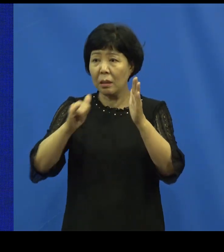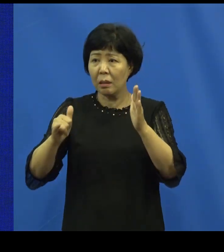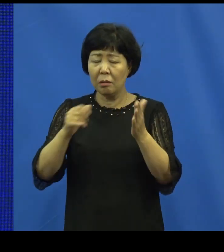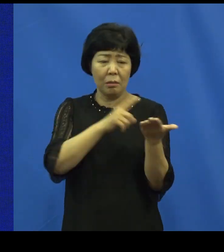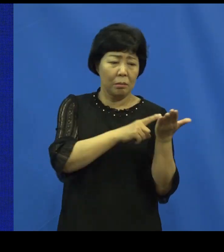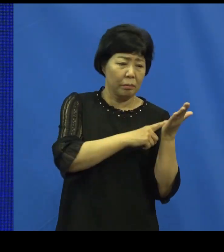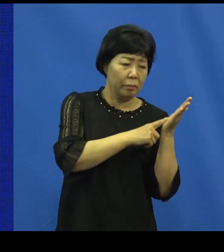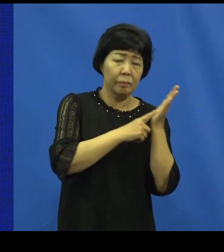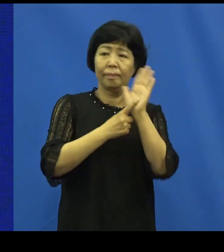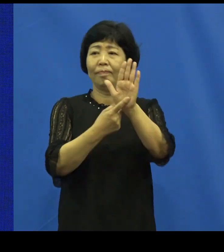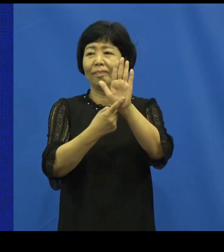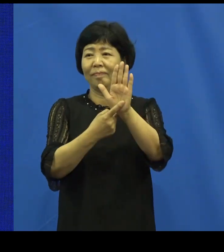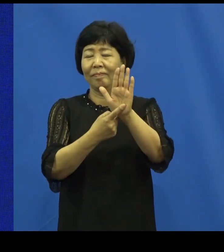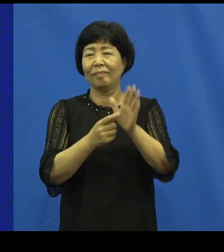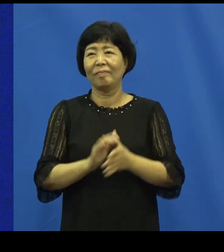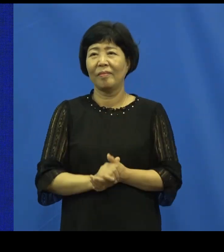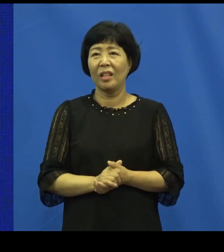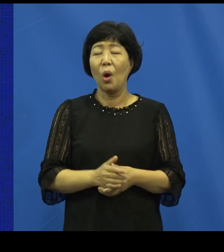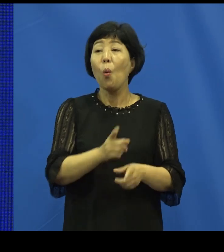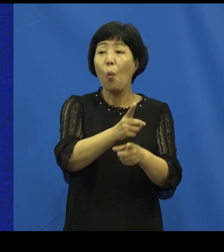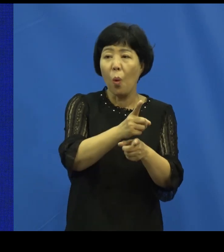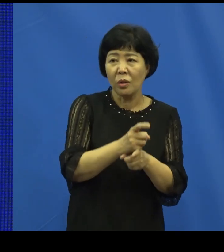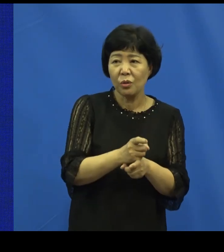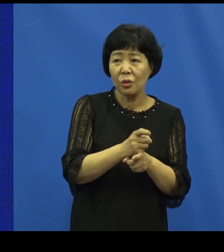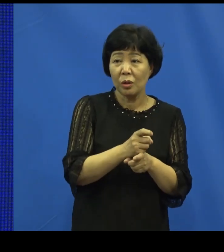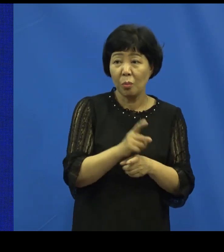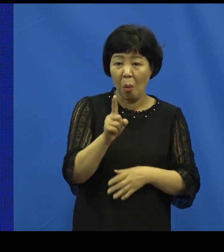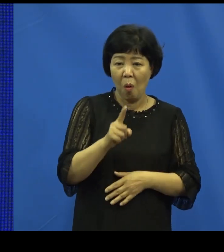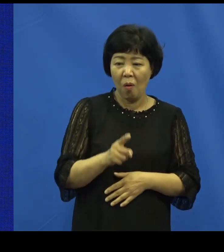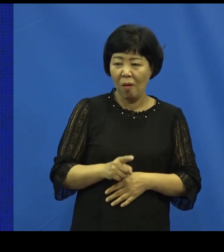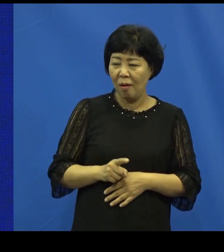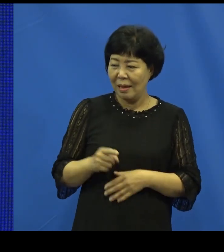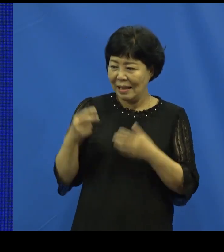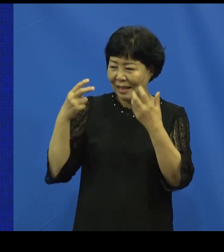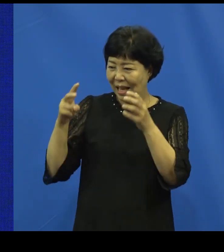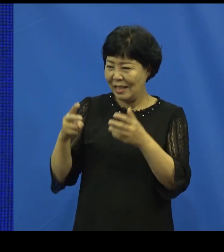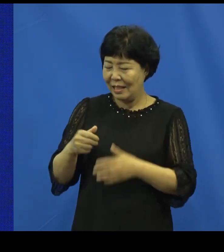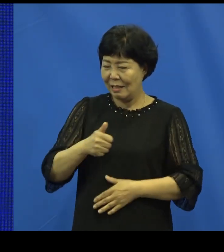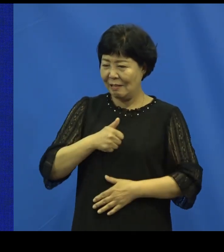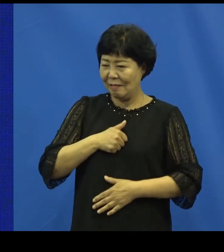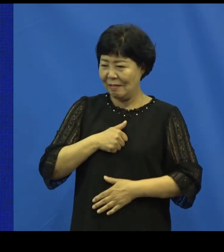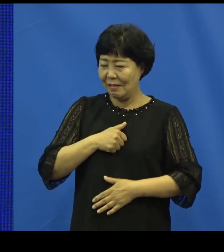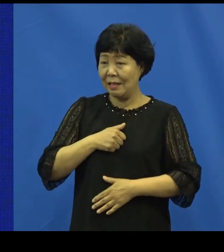이 대적자들은 다니엘의 정체성을 흔들어 놓으려고 합니다.